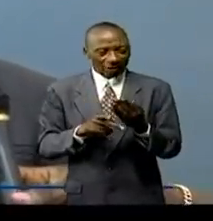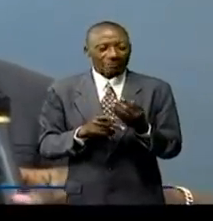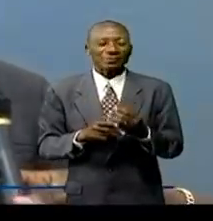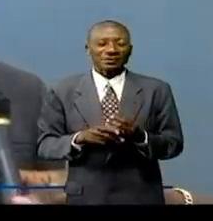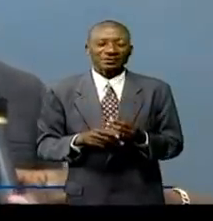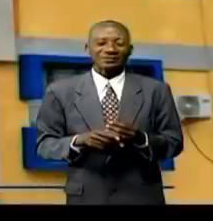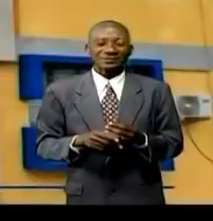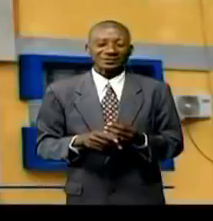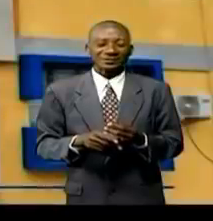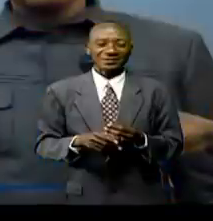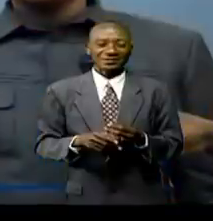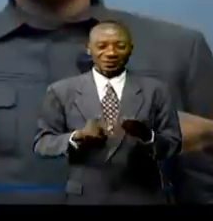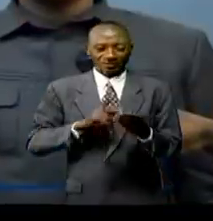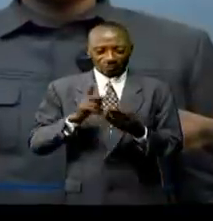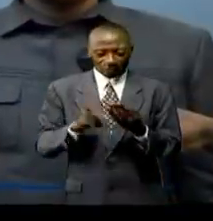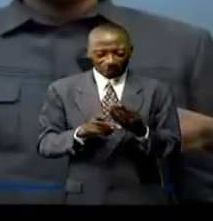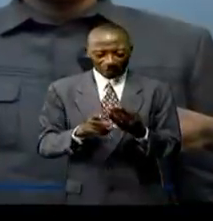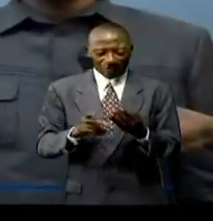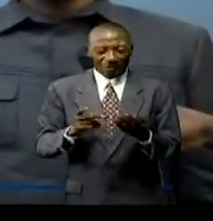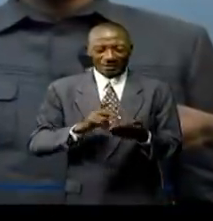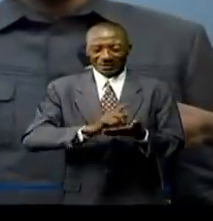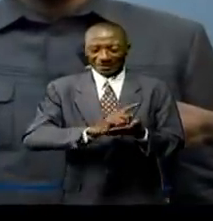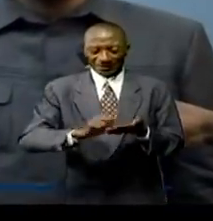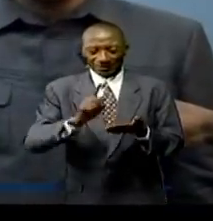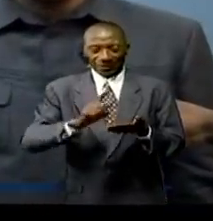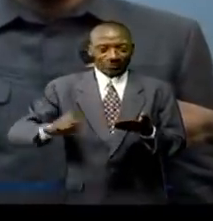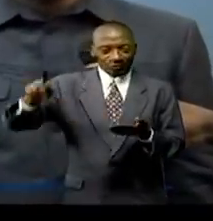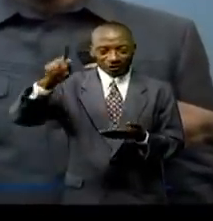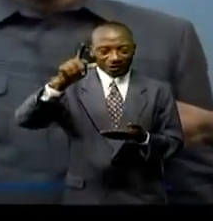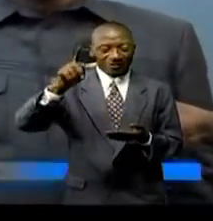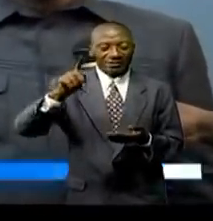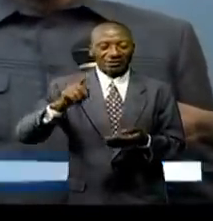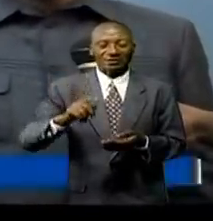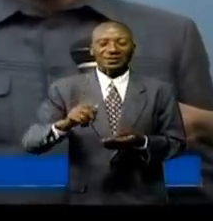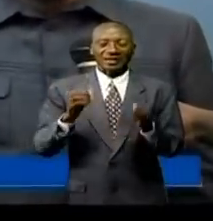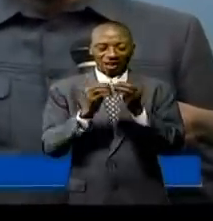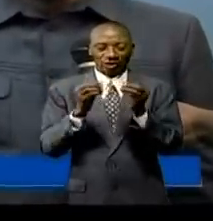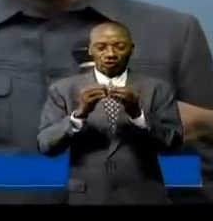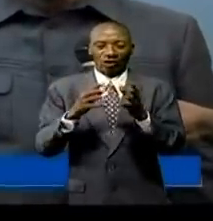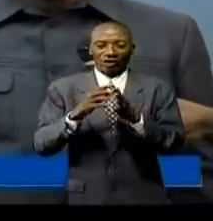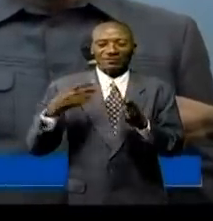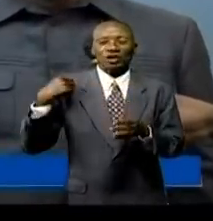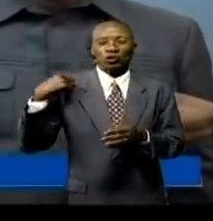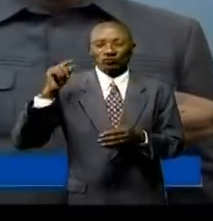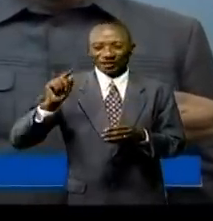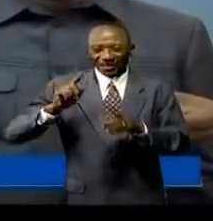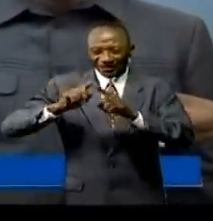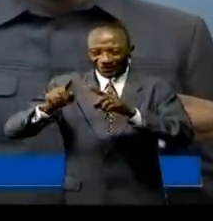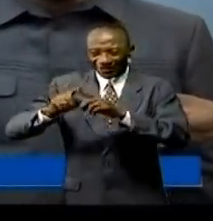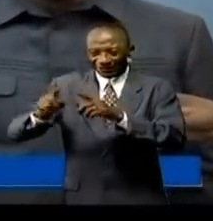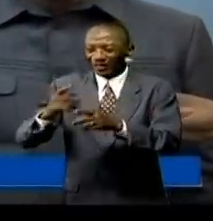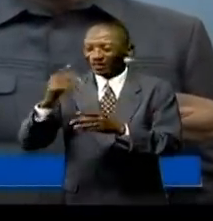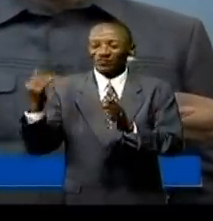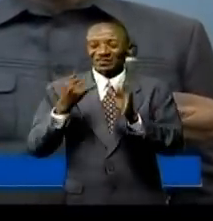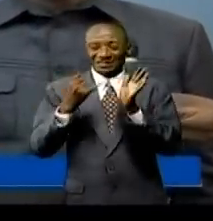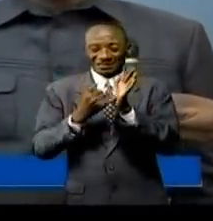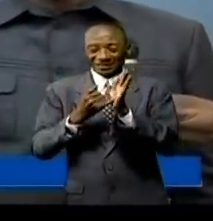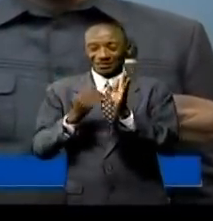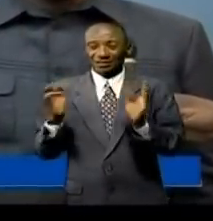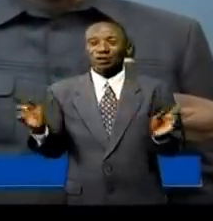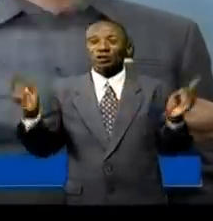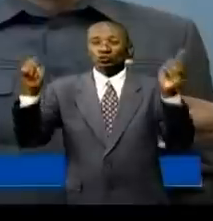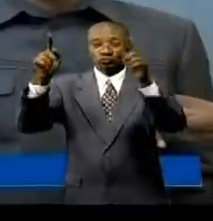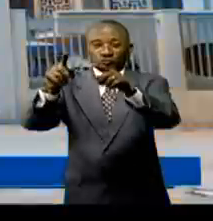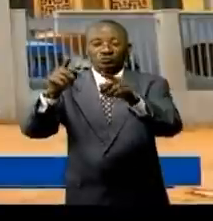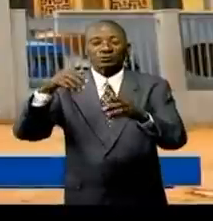conférence des gouverneurs. Et nous sommes convenus avec les DG qu'on va demander au chef de l'État de venir inaugurer ça